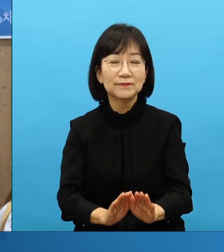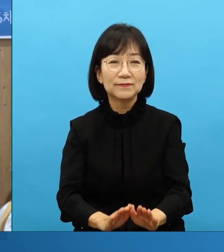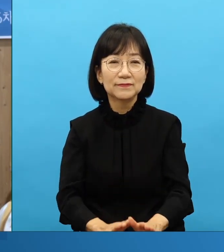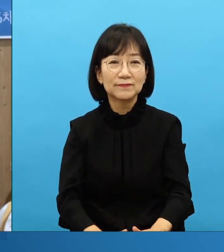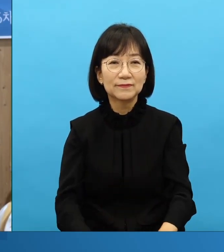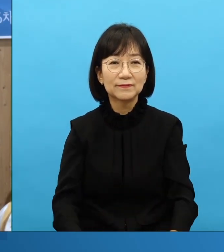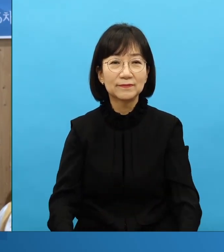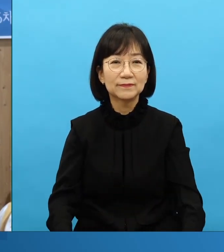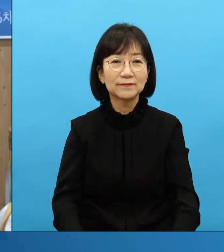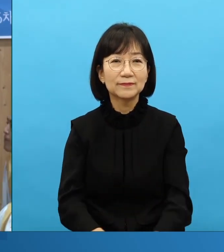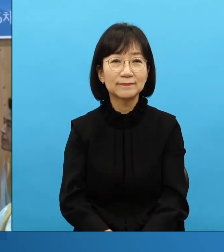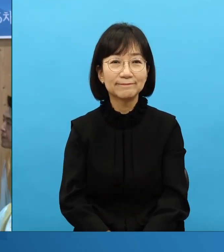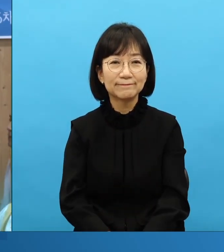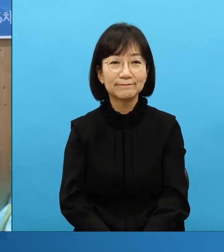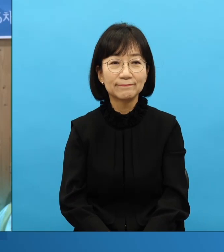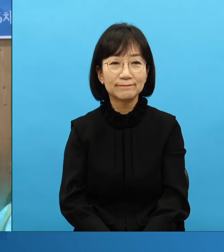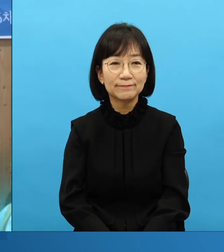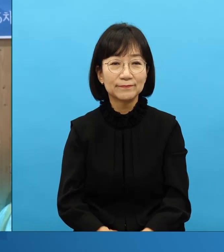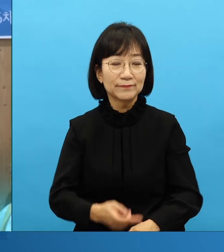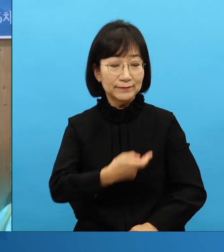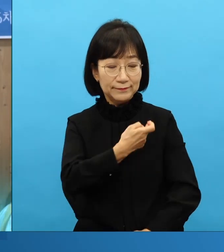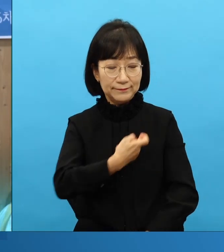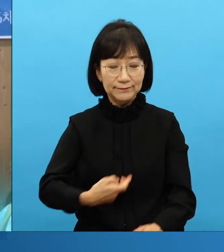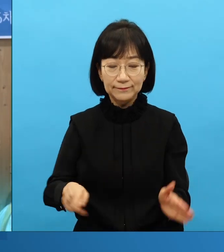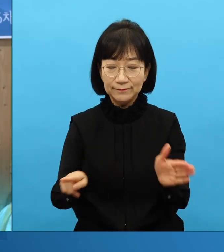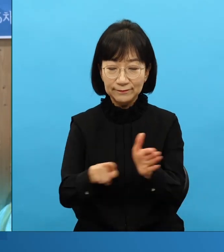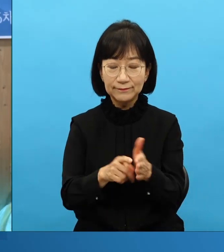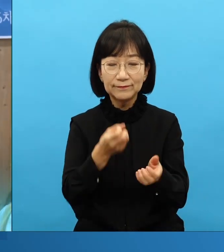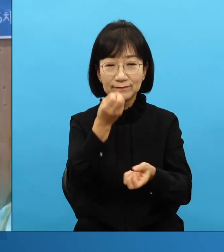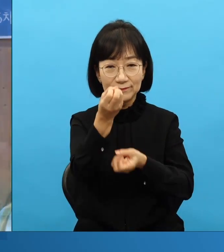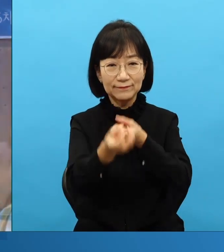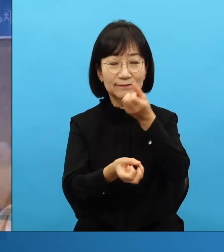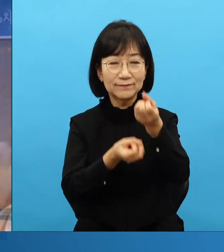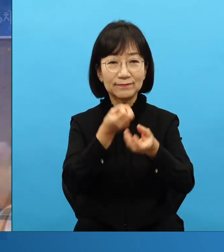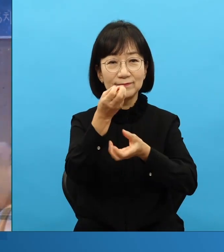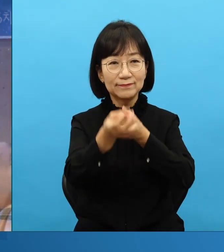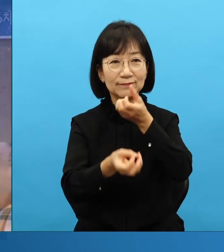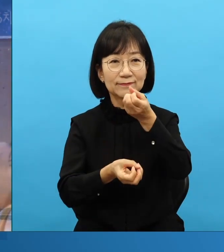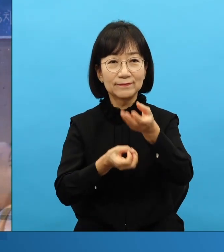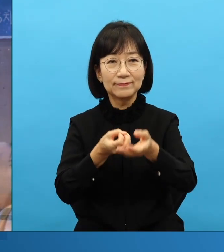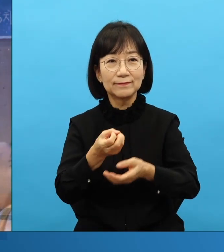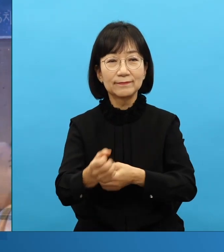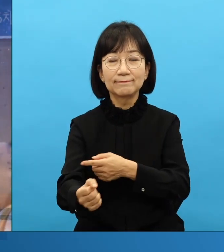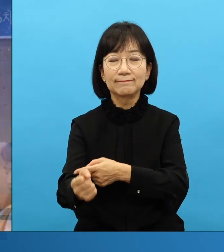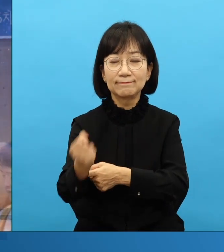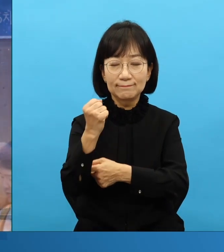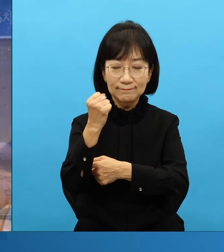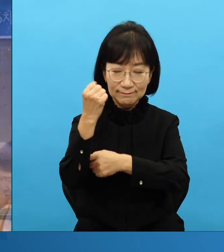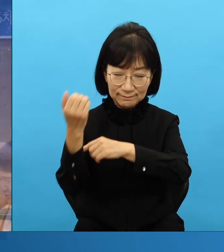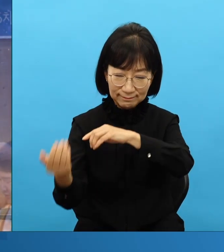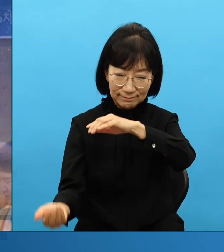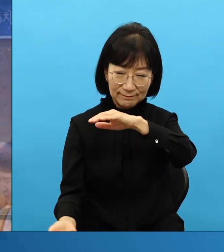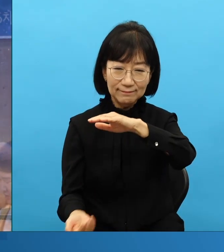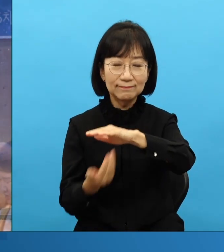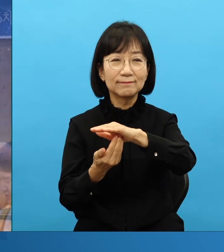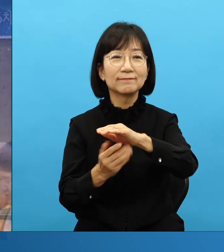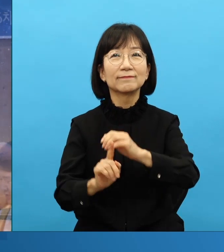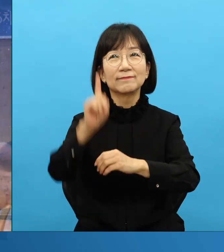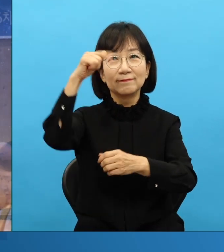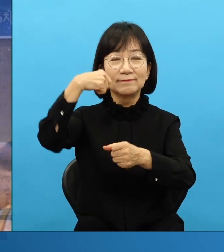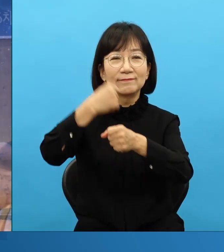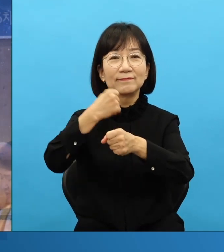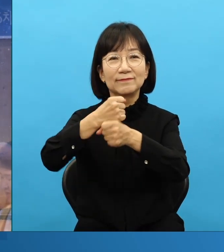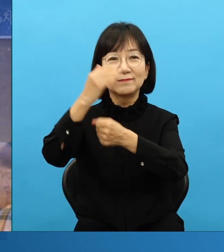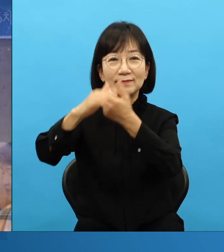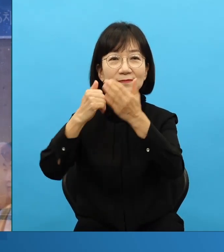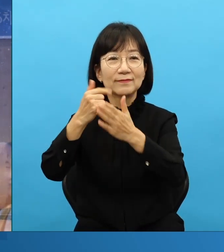하소서. 아멘. 사도신경을 우리 신앙 고백드립니다. 一同来告白使徒信经。 전능하사 천지를 만드신